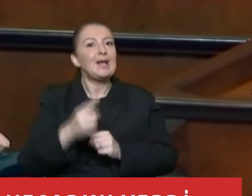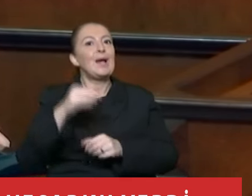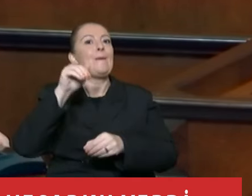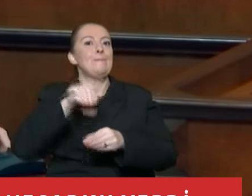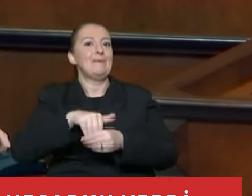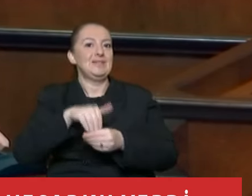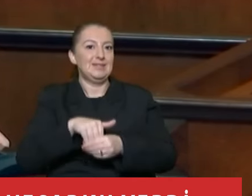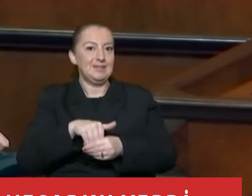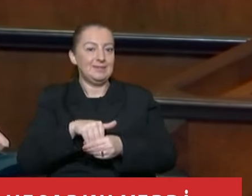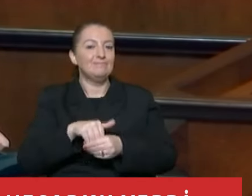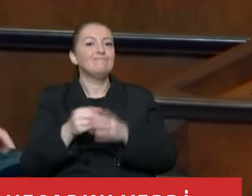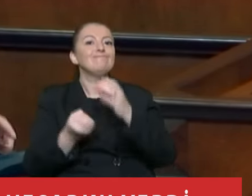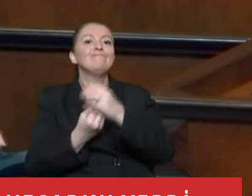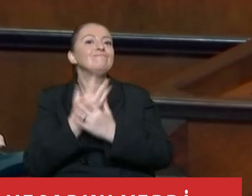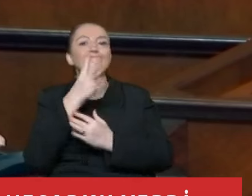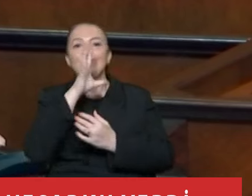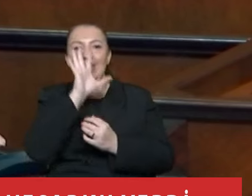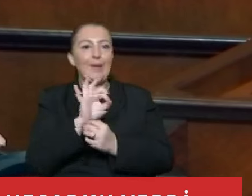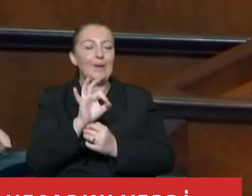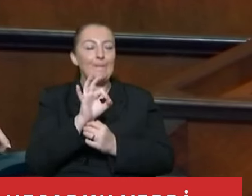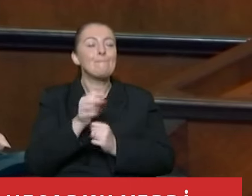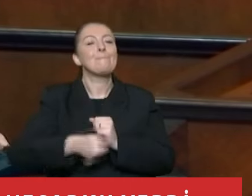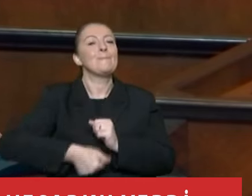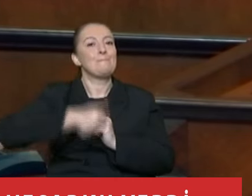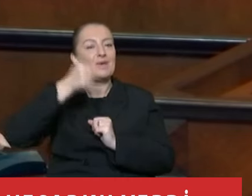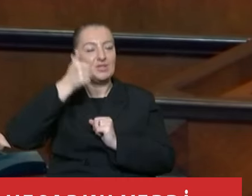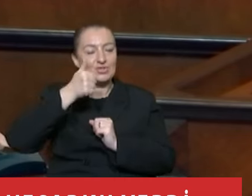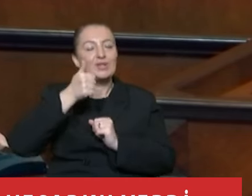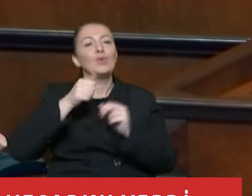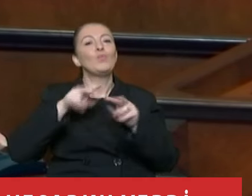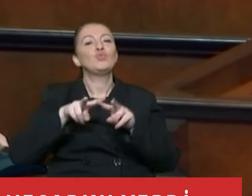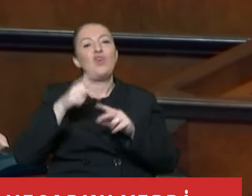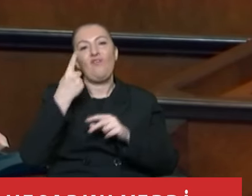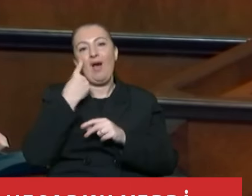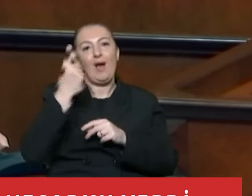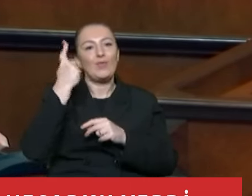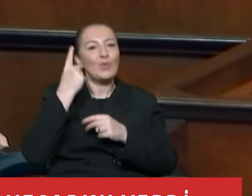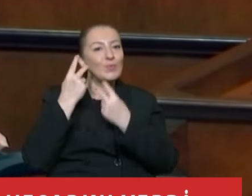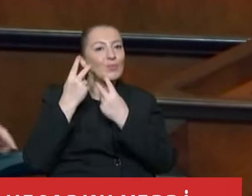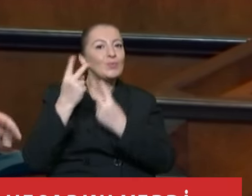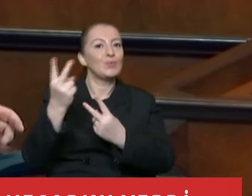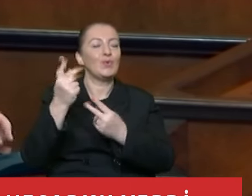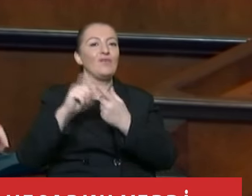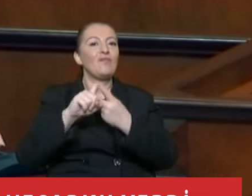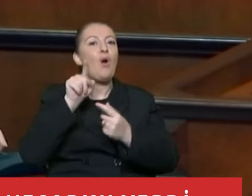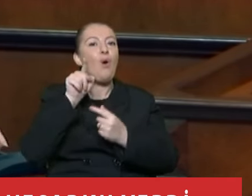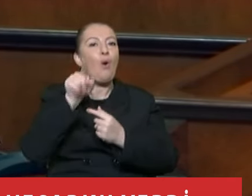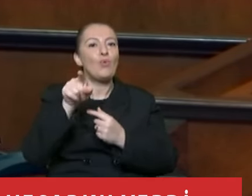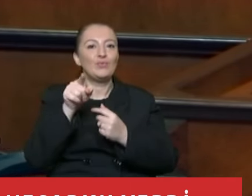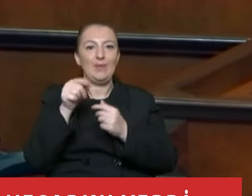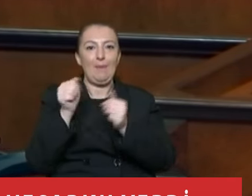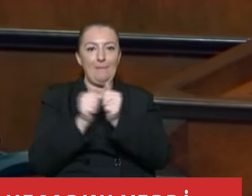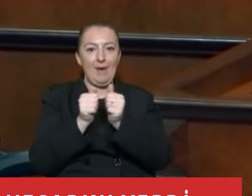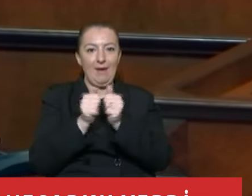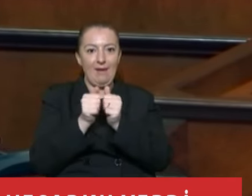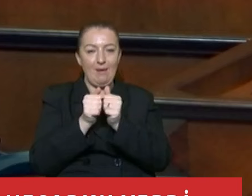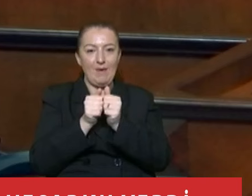meclisimizin kurucusu Başkanı Gazi Mustafa Kemal Atatürk'ü ve onun nezdinde